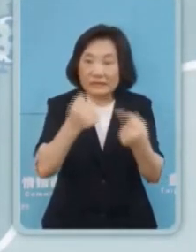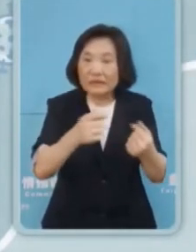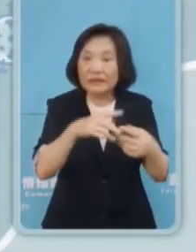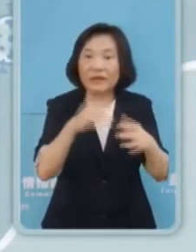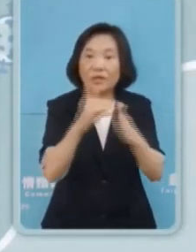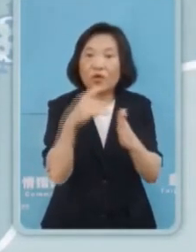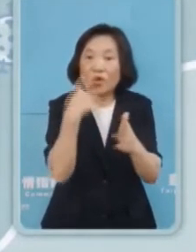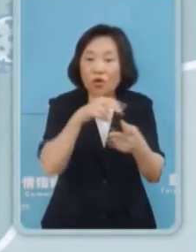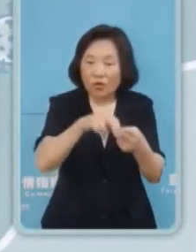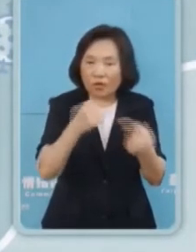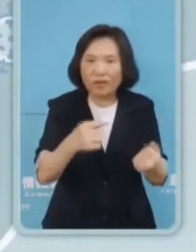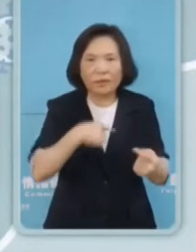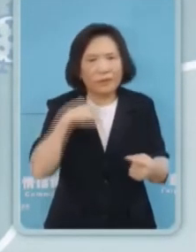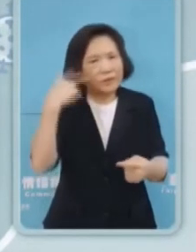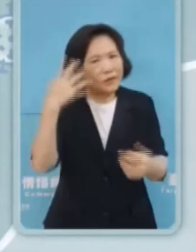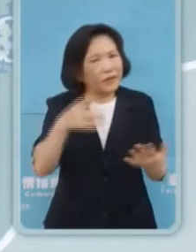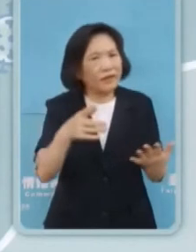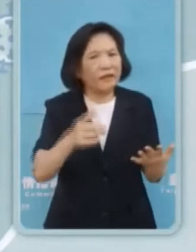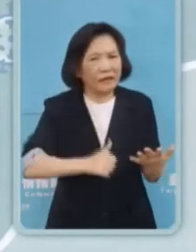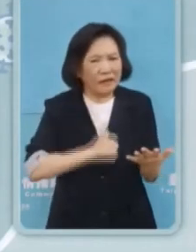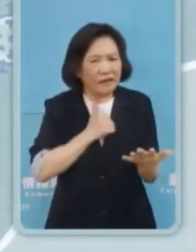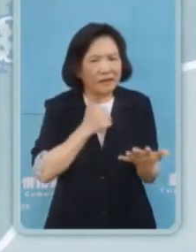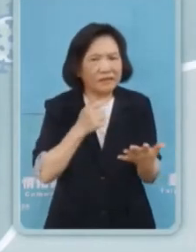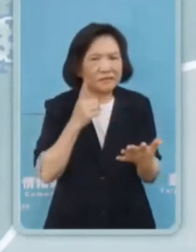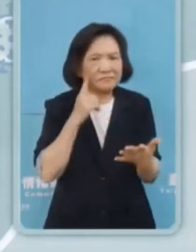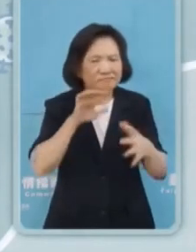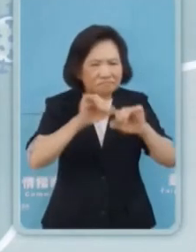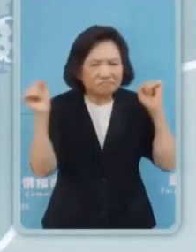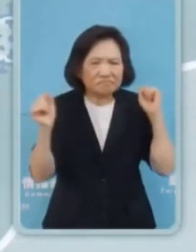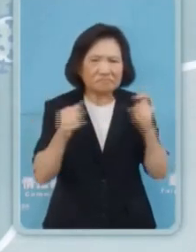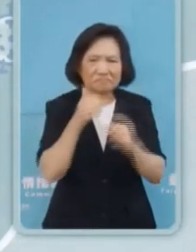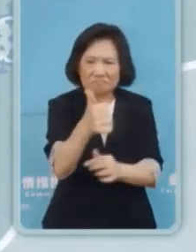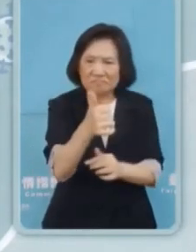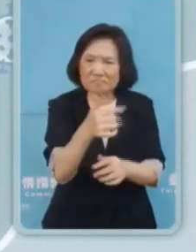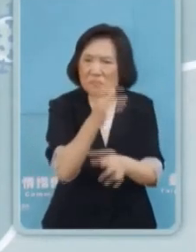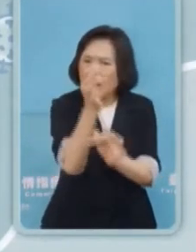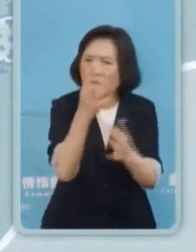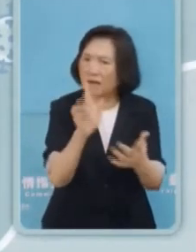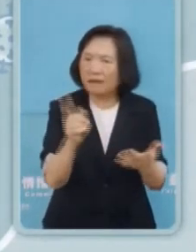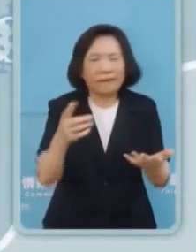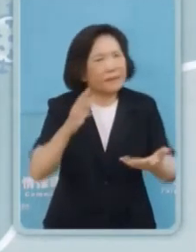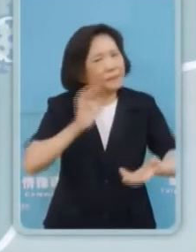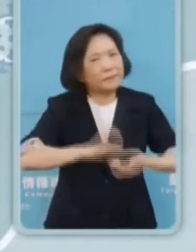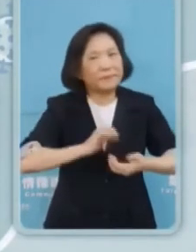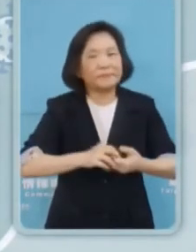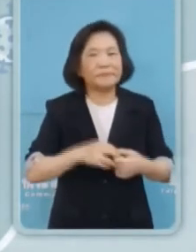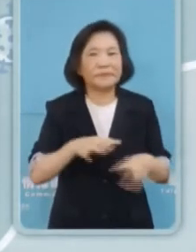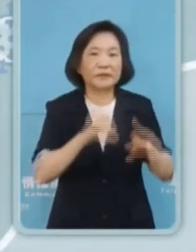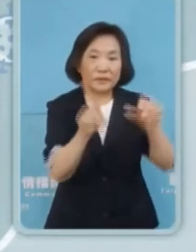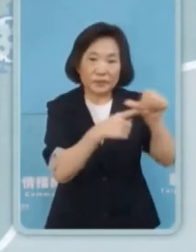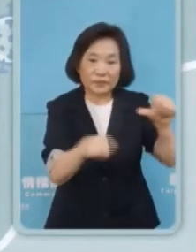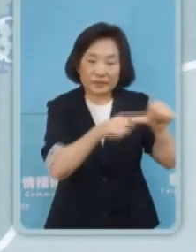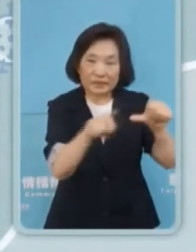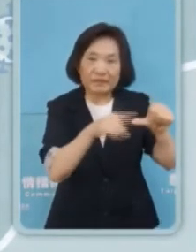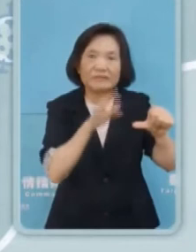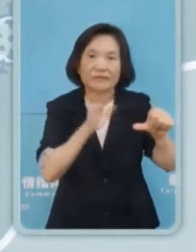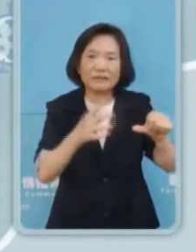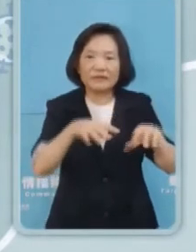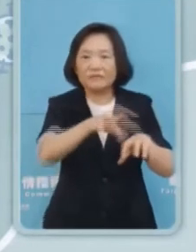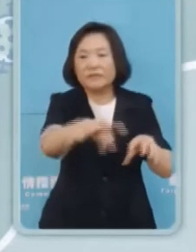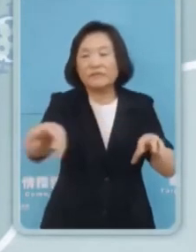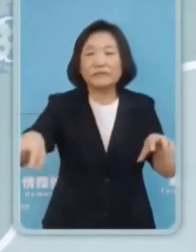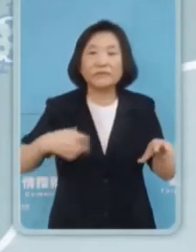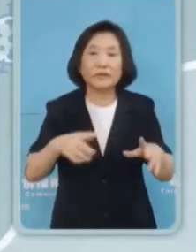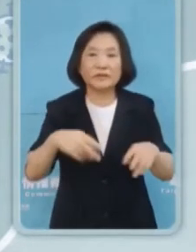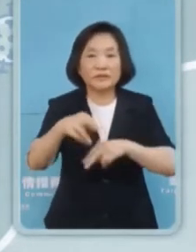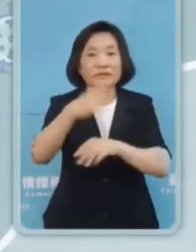能给我们提供什么太有效的资讯了哈。不过至少表现说，虽然五个案例哈，很平均的分散在